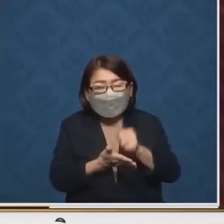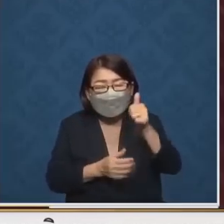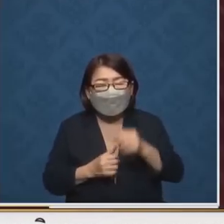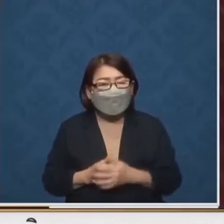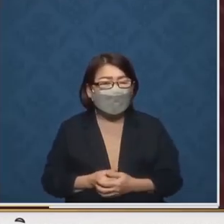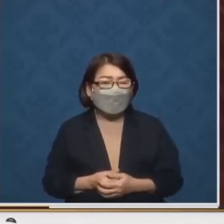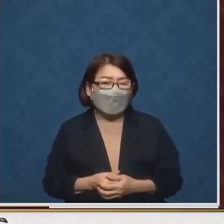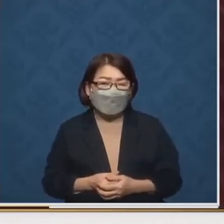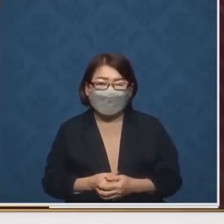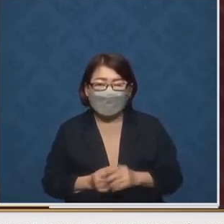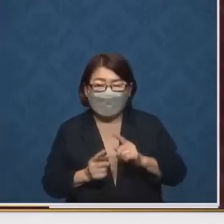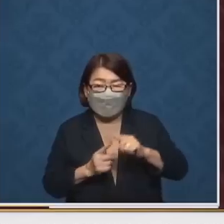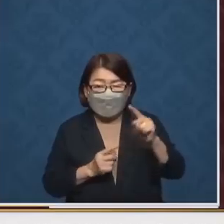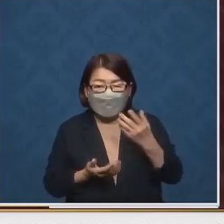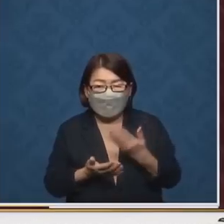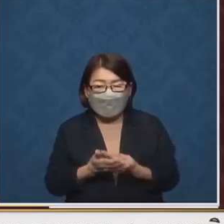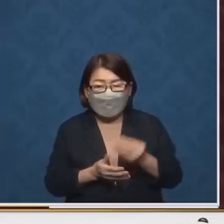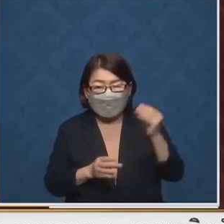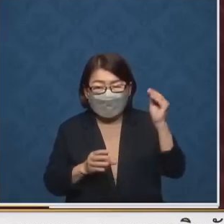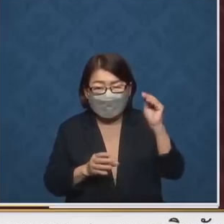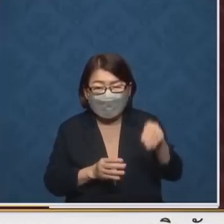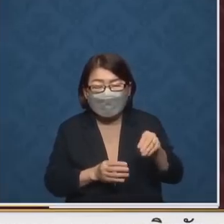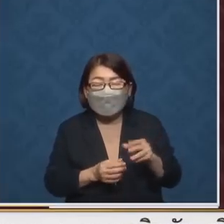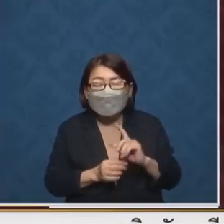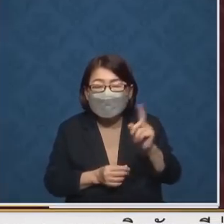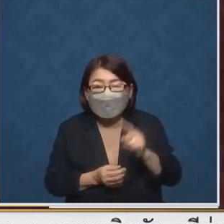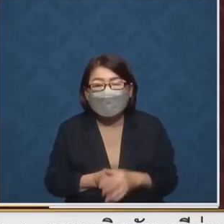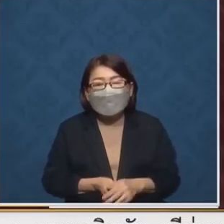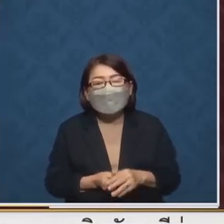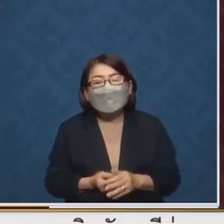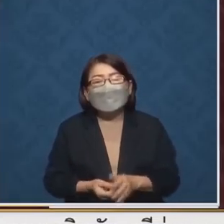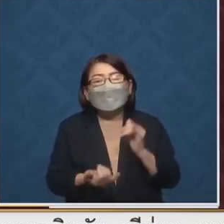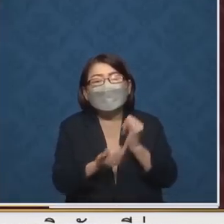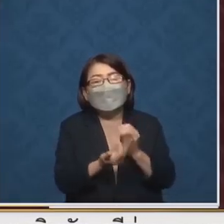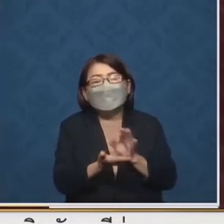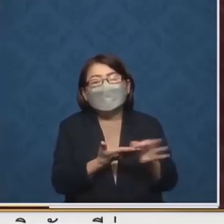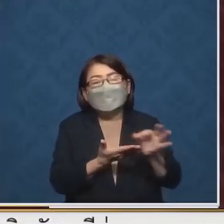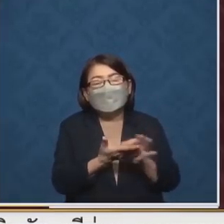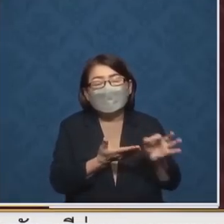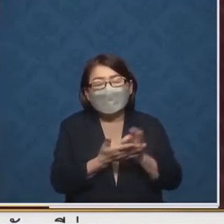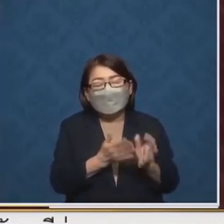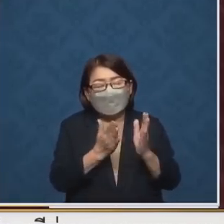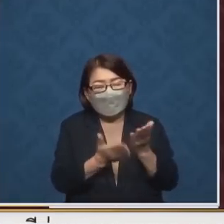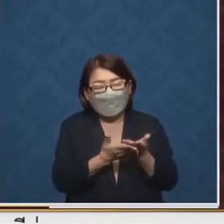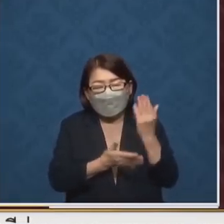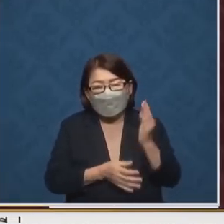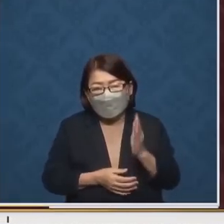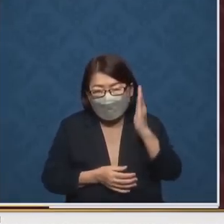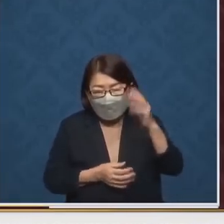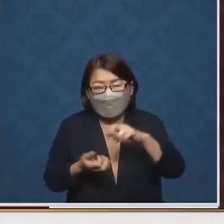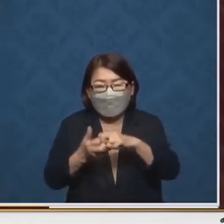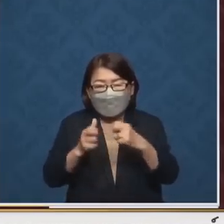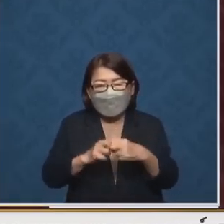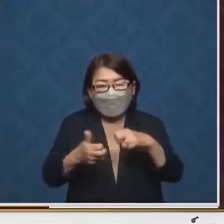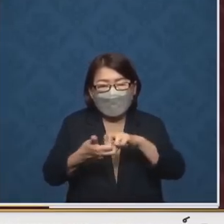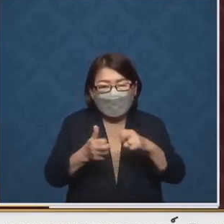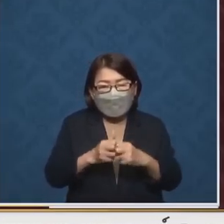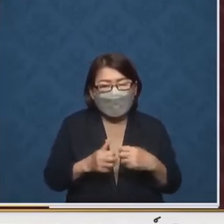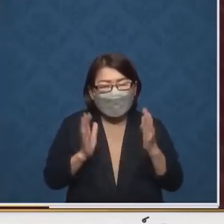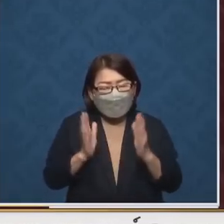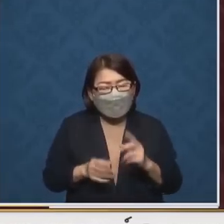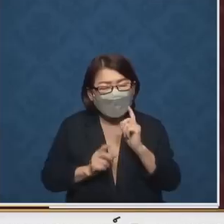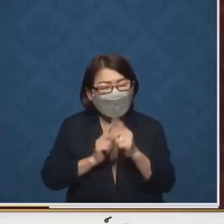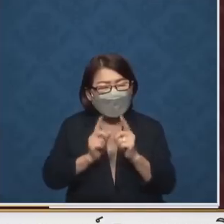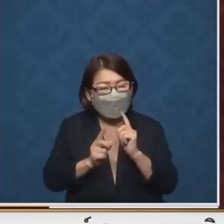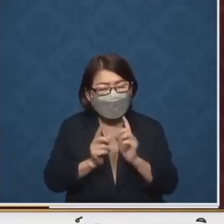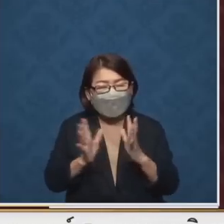อปตัวแรกๆ เทเงินเข้ากัเปาใทุนโยตรงครับต่อมาพอโดนตำนีเยอะๆ นะครับทำอะไรครับ